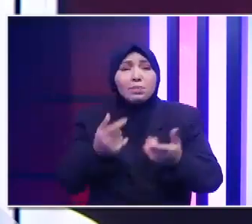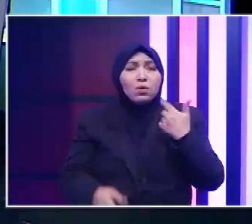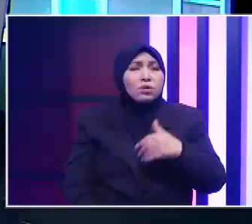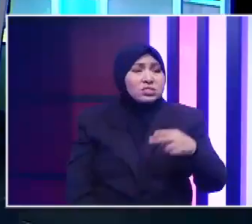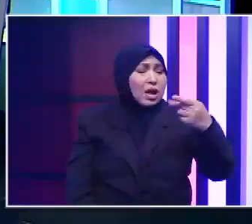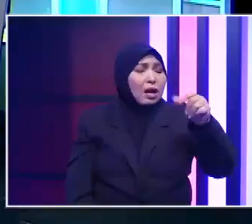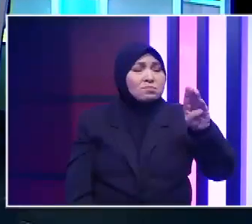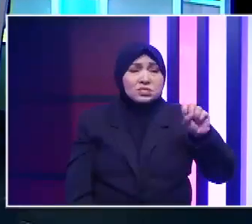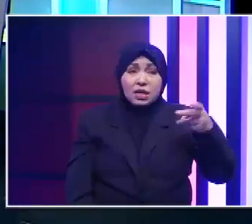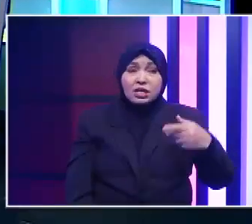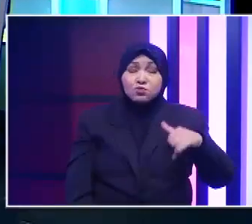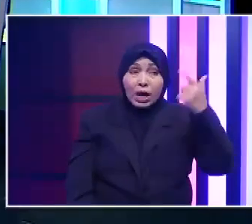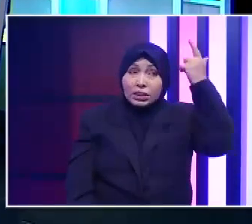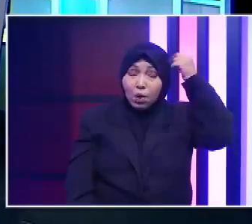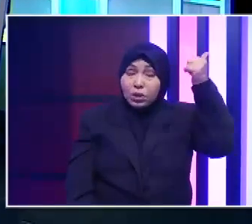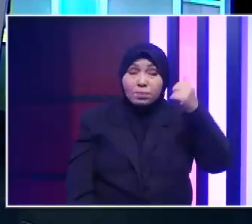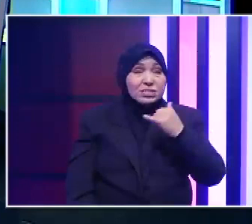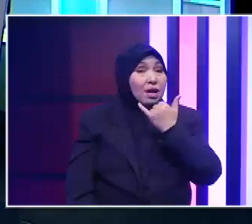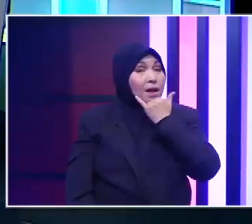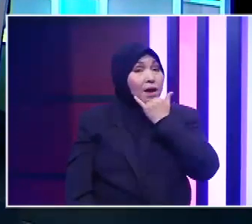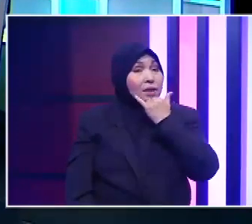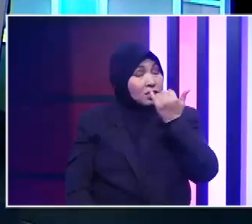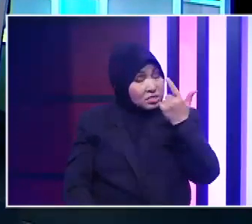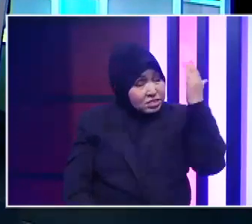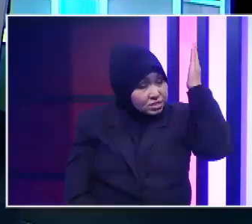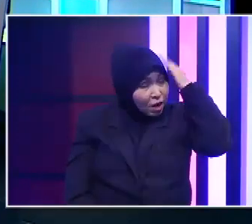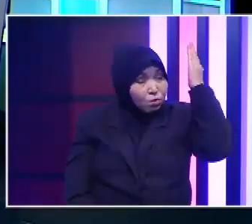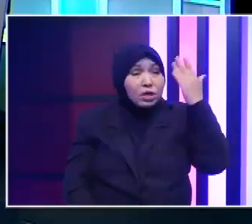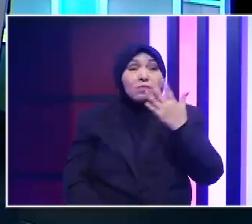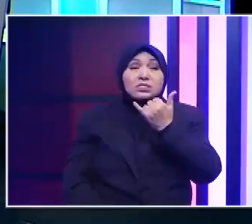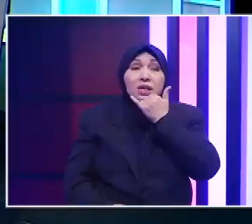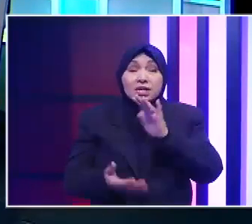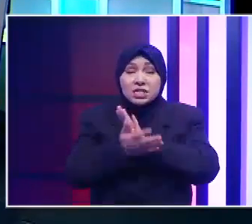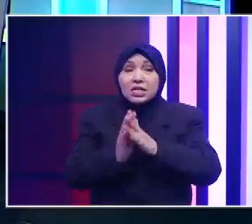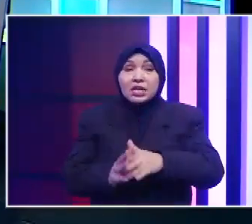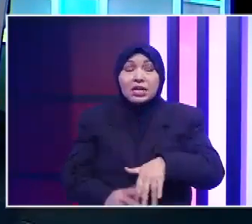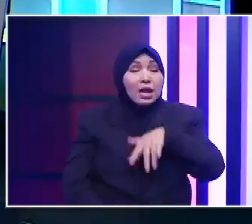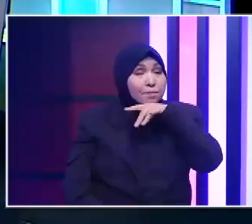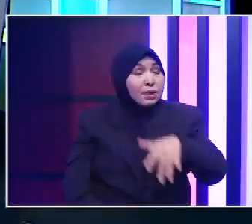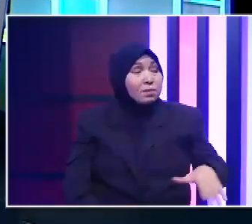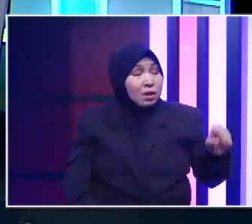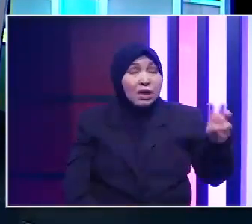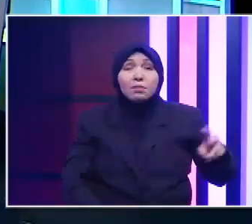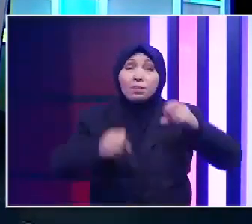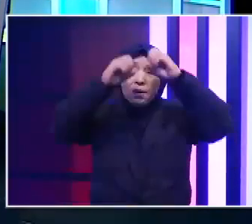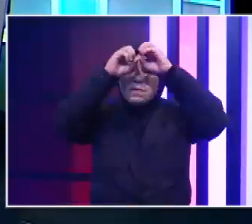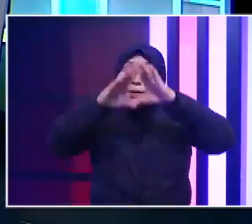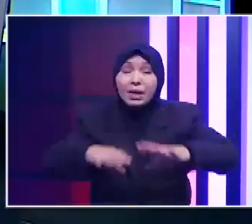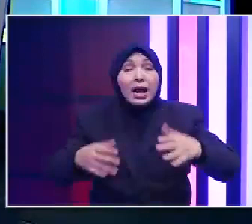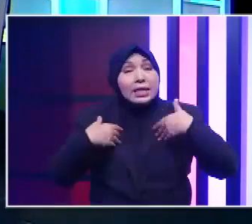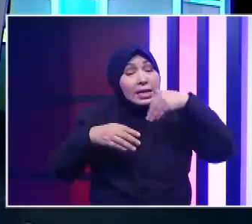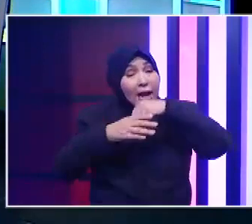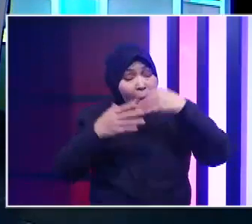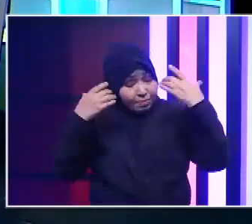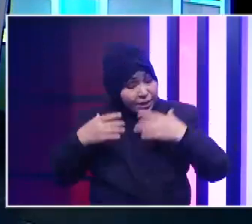hapsah pada ketika itu tidak tahu diri salah-salah jadi Nabi SAW wassalam keren rahmatnya Adek di dalam lebih sangat